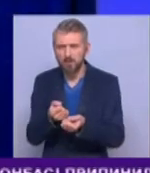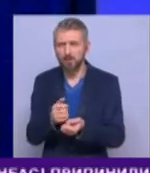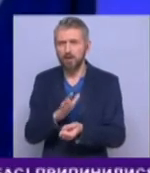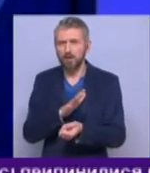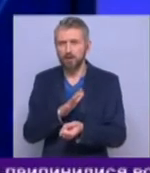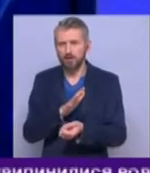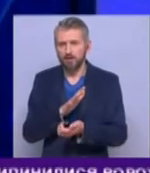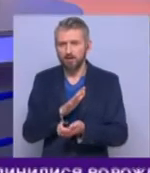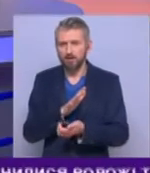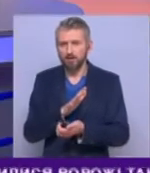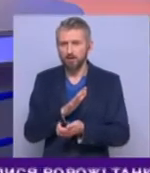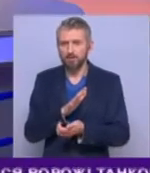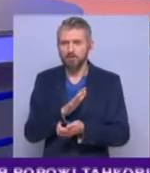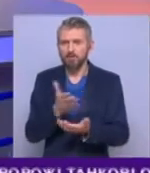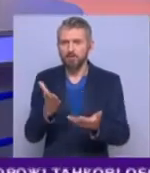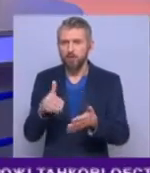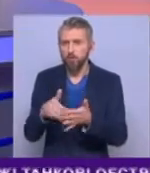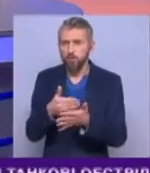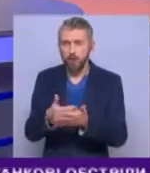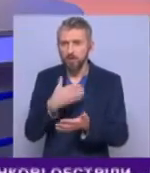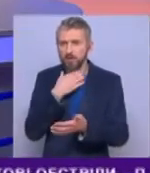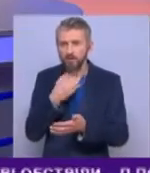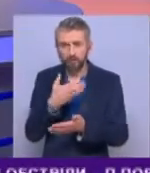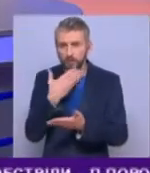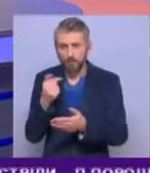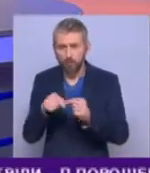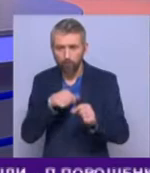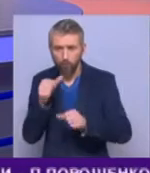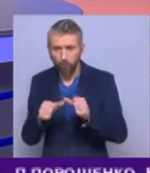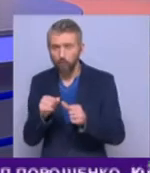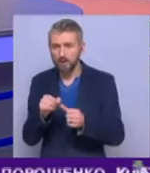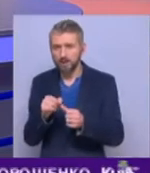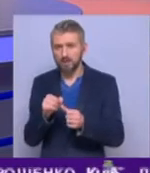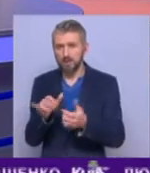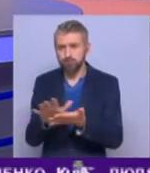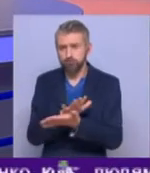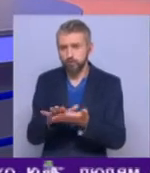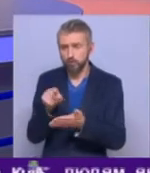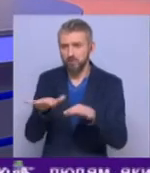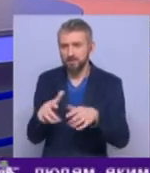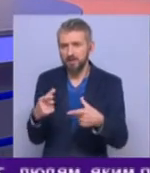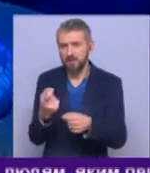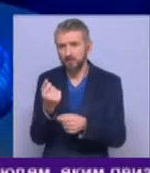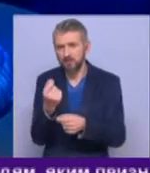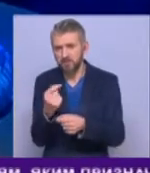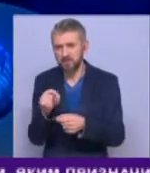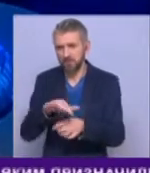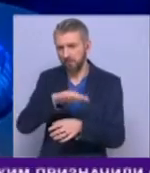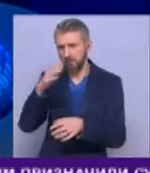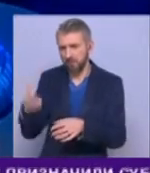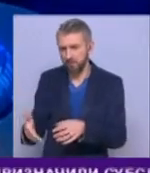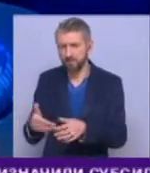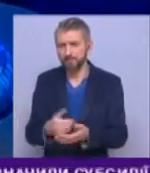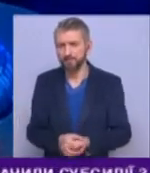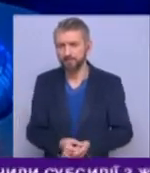саме свідомим. Яких немає, до речі, назад. Дефіциту цього року. І прогорнути те місто, де він трошки там